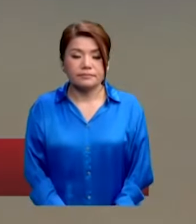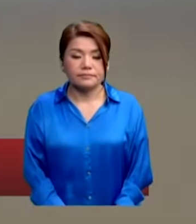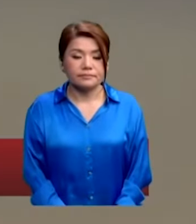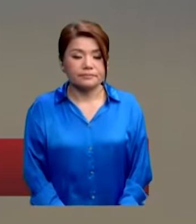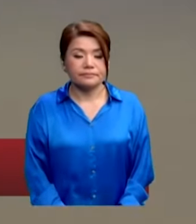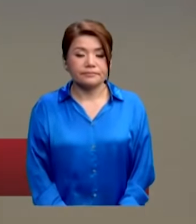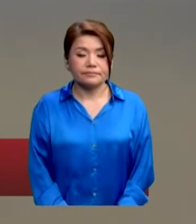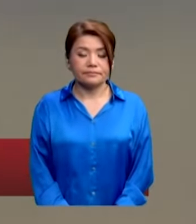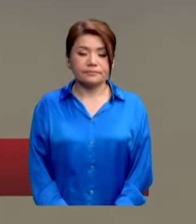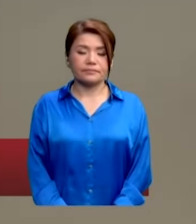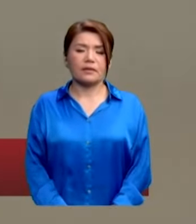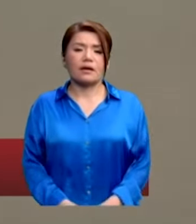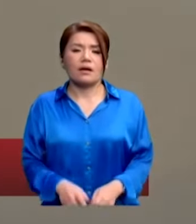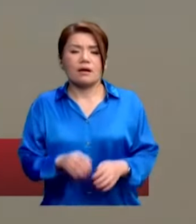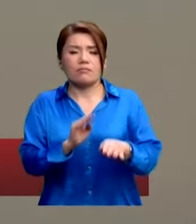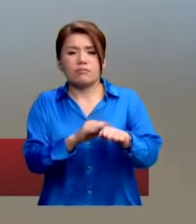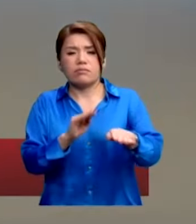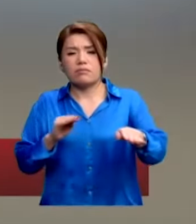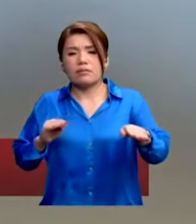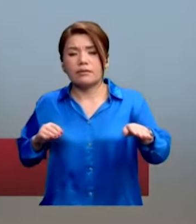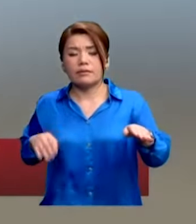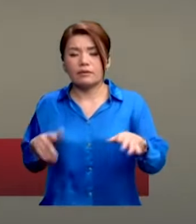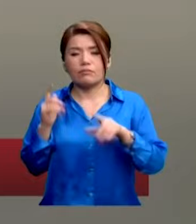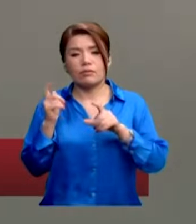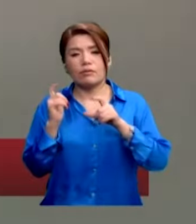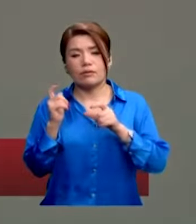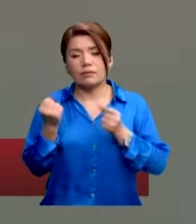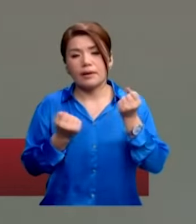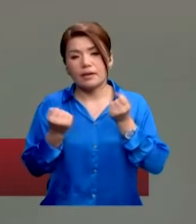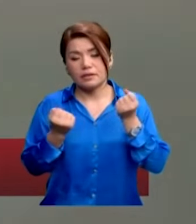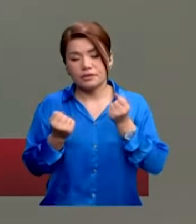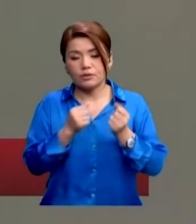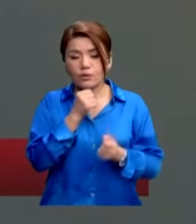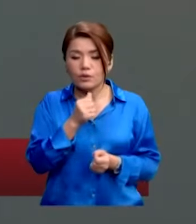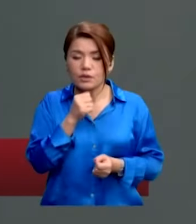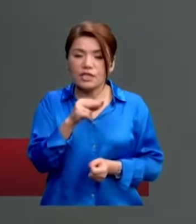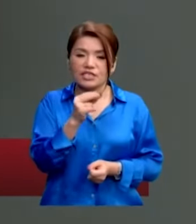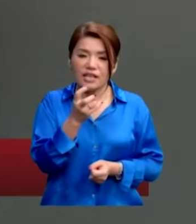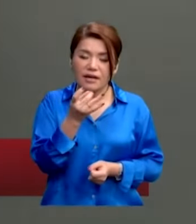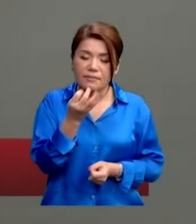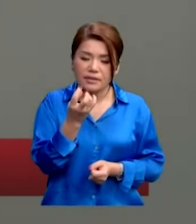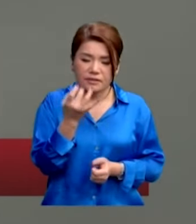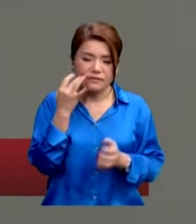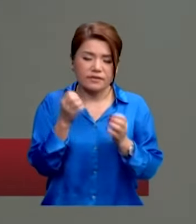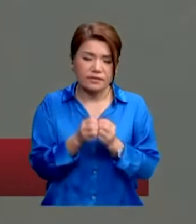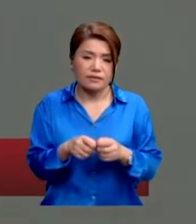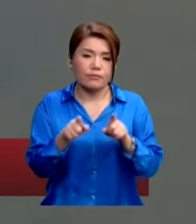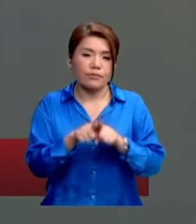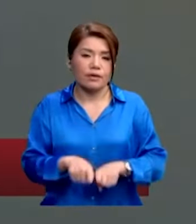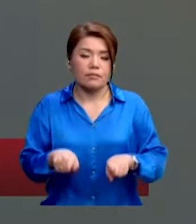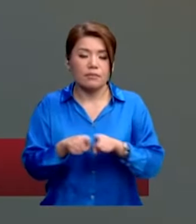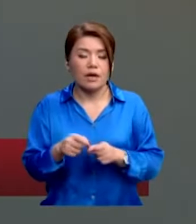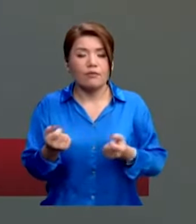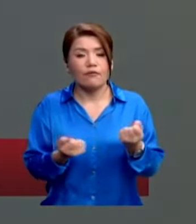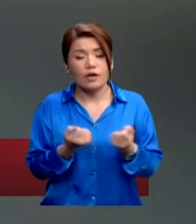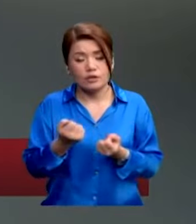матева многокилометровые очереди из большегрузов на границе Кустанайской и Челябинской областей картина довольно частая водители